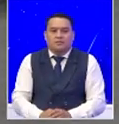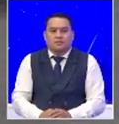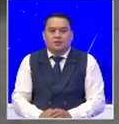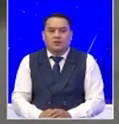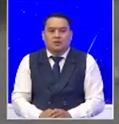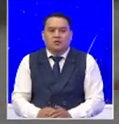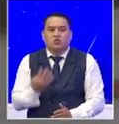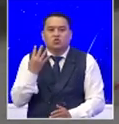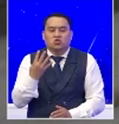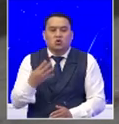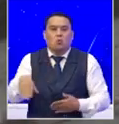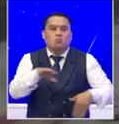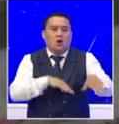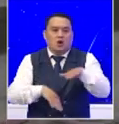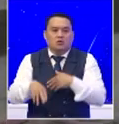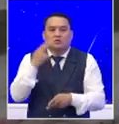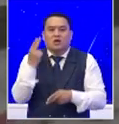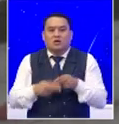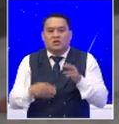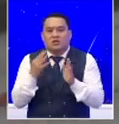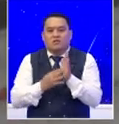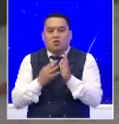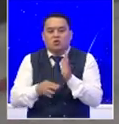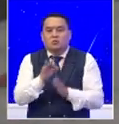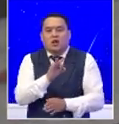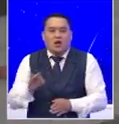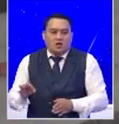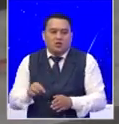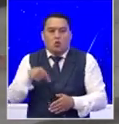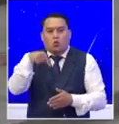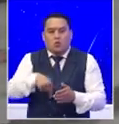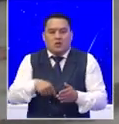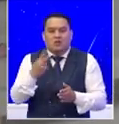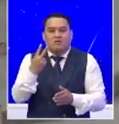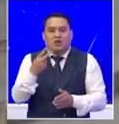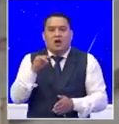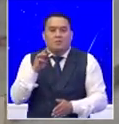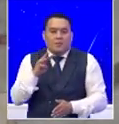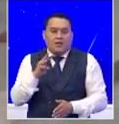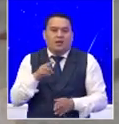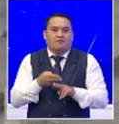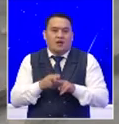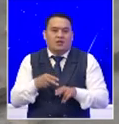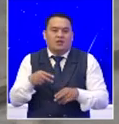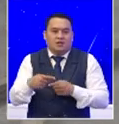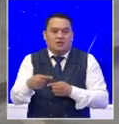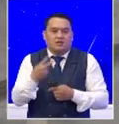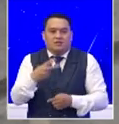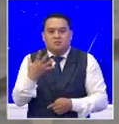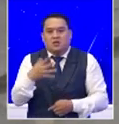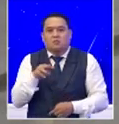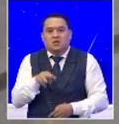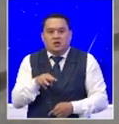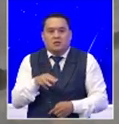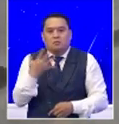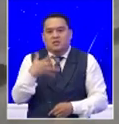один из 4 бассейнов. Его строительство завершено на 90%. Его глубина составляет 2,5 метра, ширина 25 метров. И самая главная длина